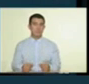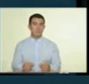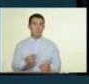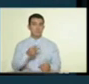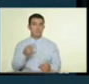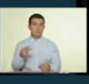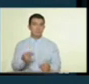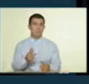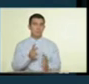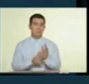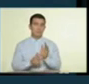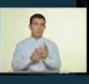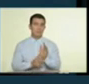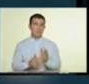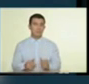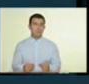barobar 80.